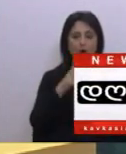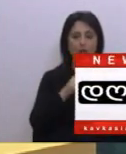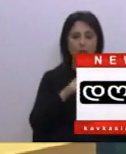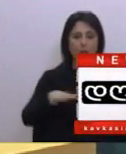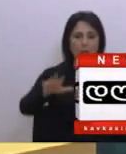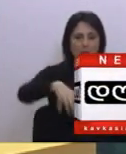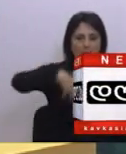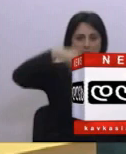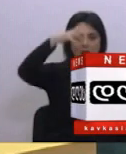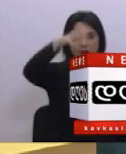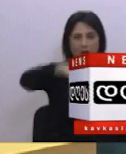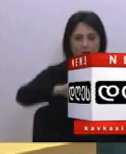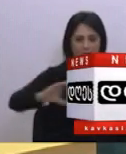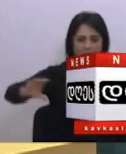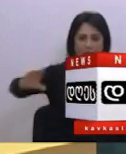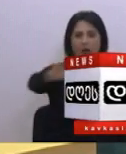მასის